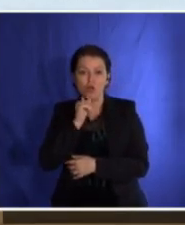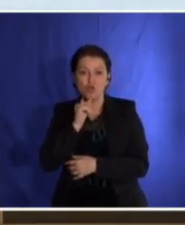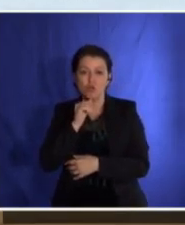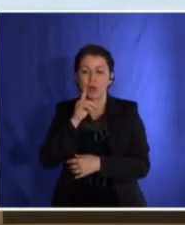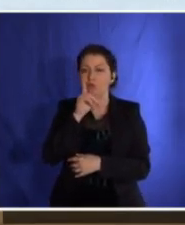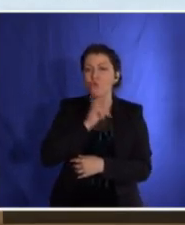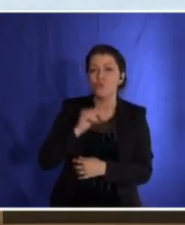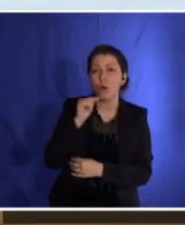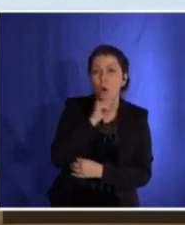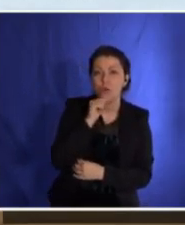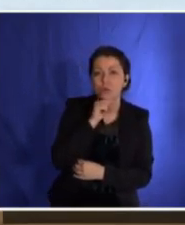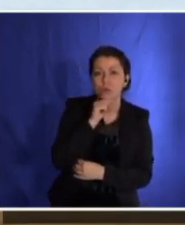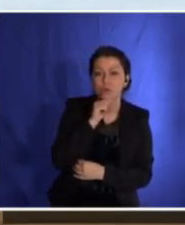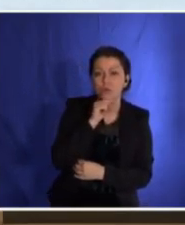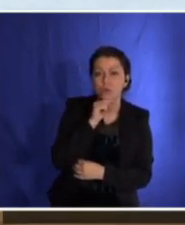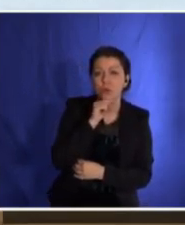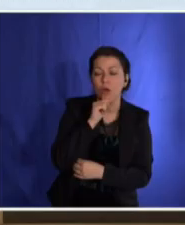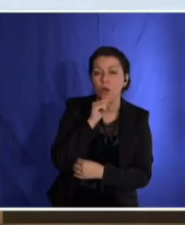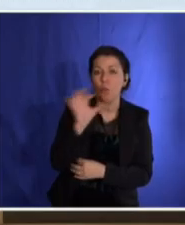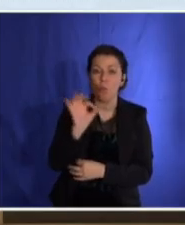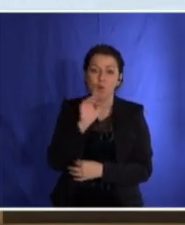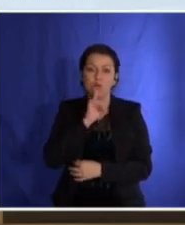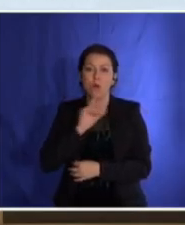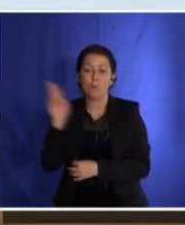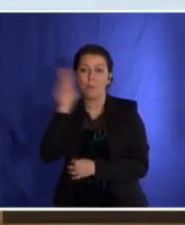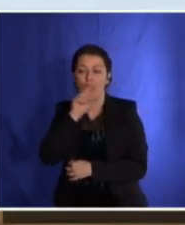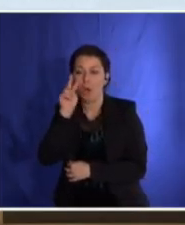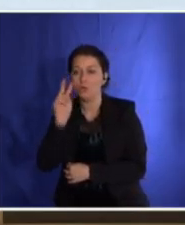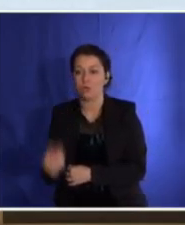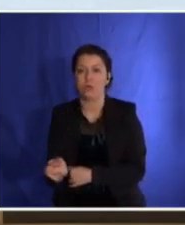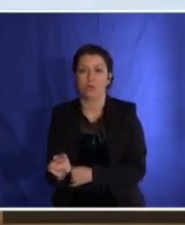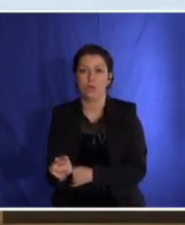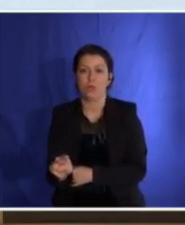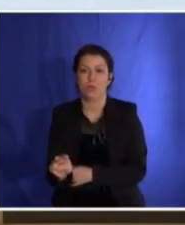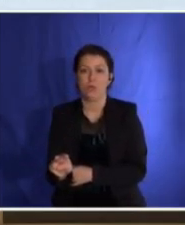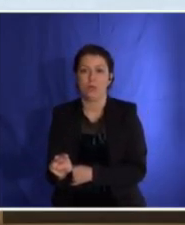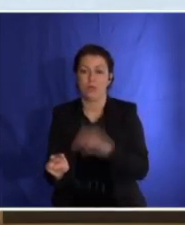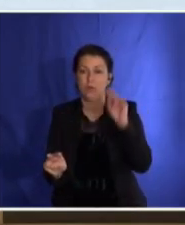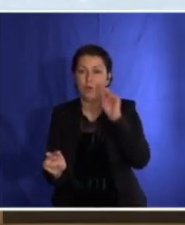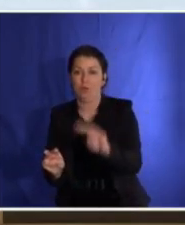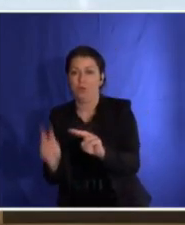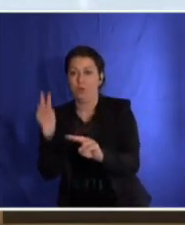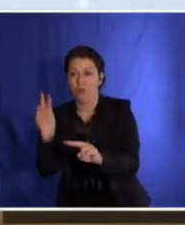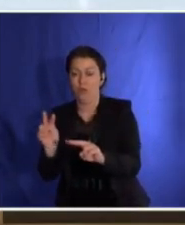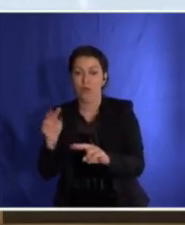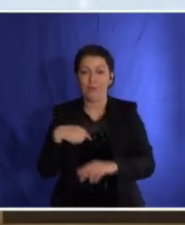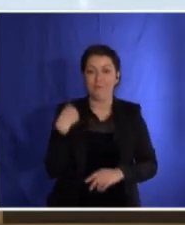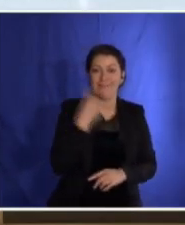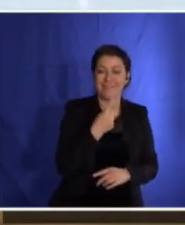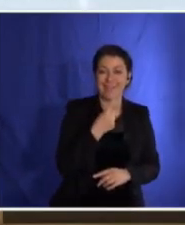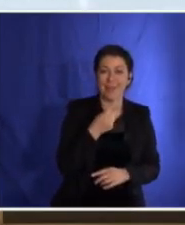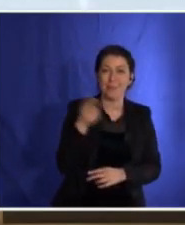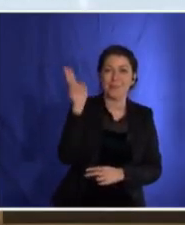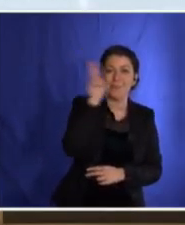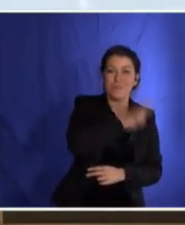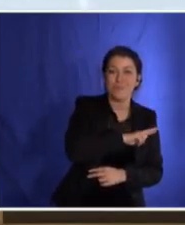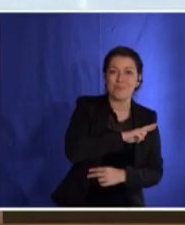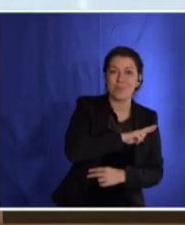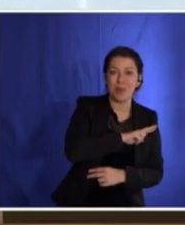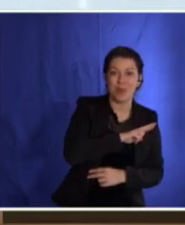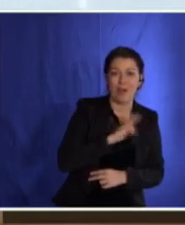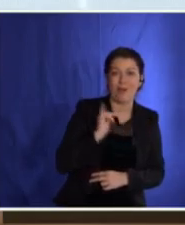rot oder nur blau. Wir sehen sie blau-gelb. Wir denken